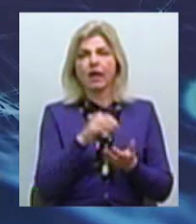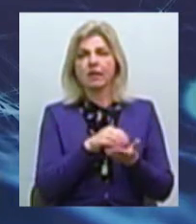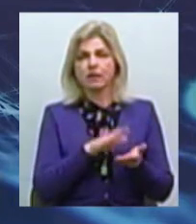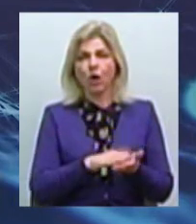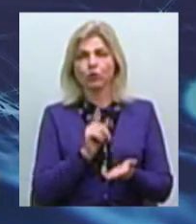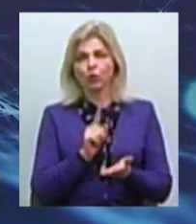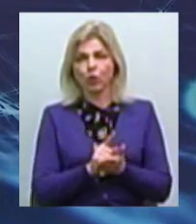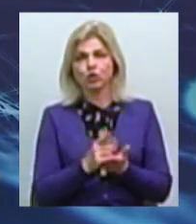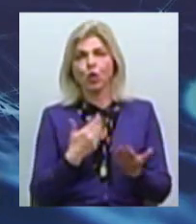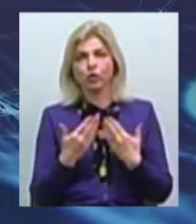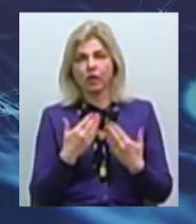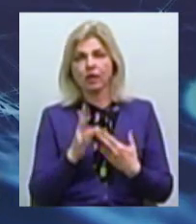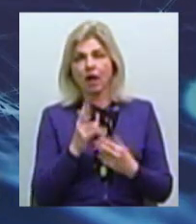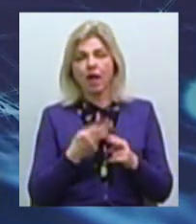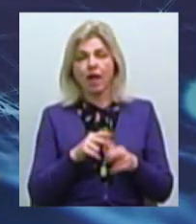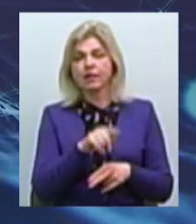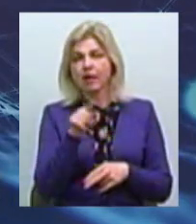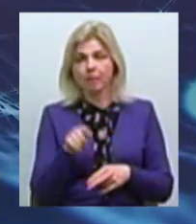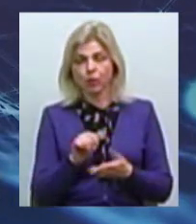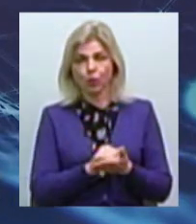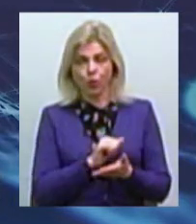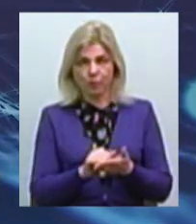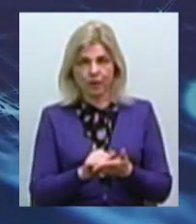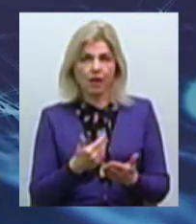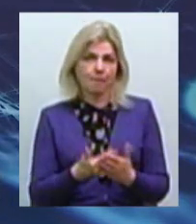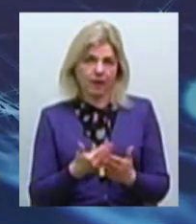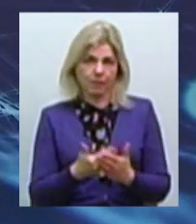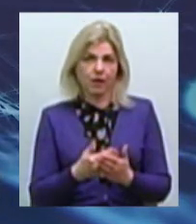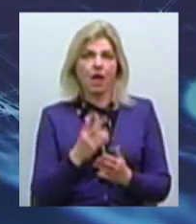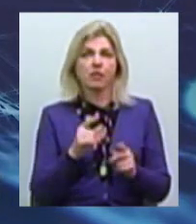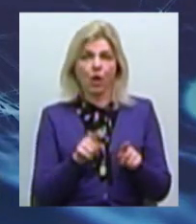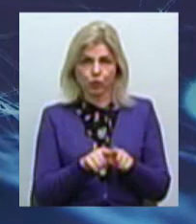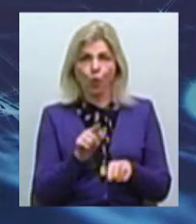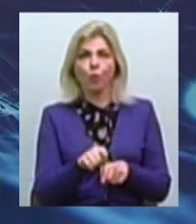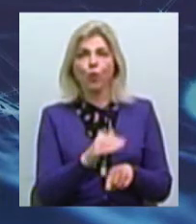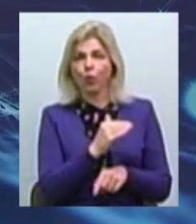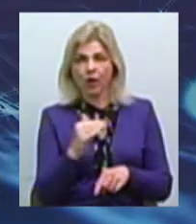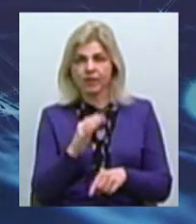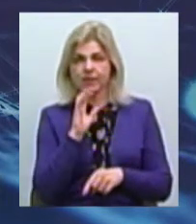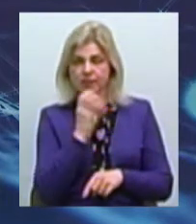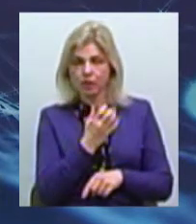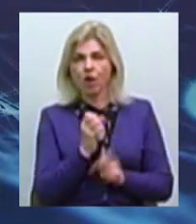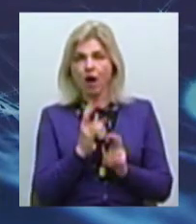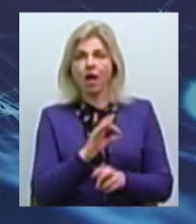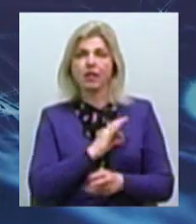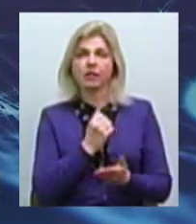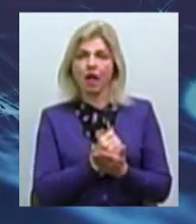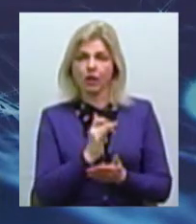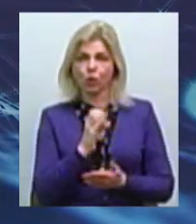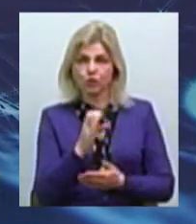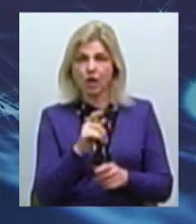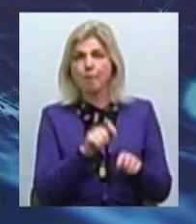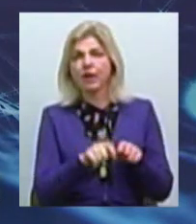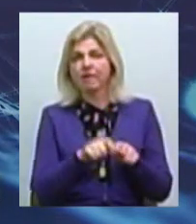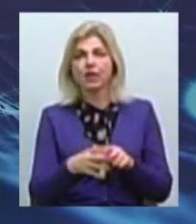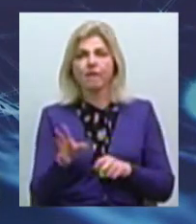относиться к этим документам приблизительно на том же уровне серьезности как и нотариусы проверять все